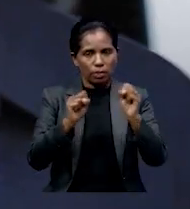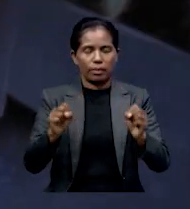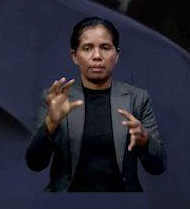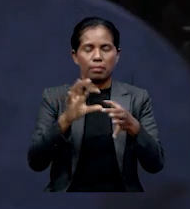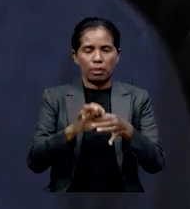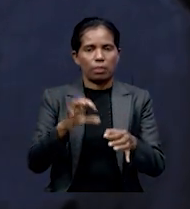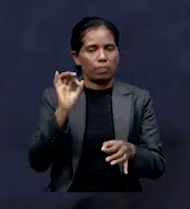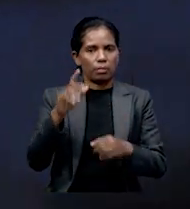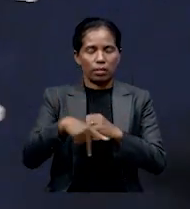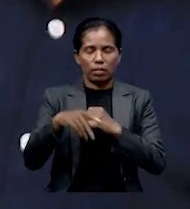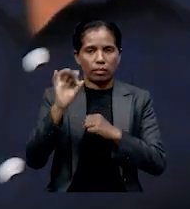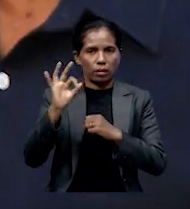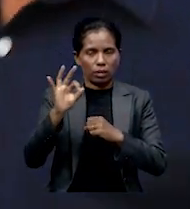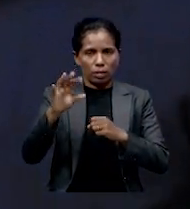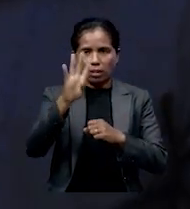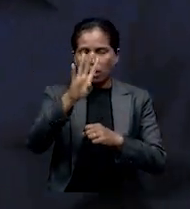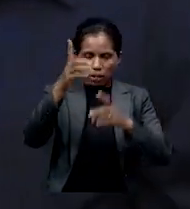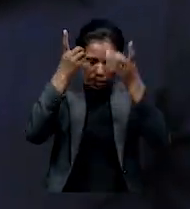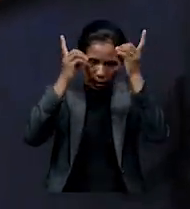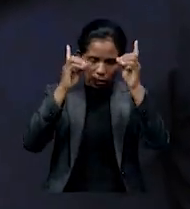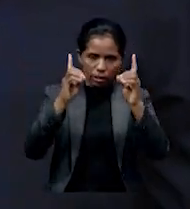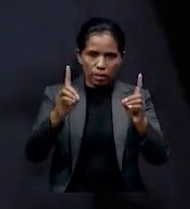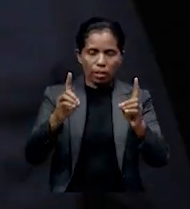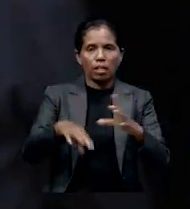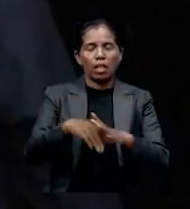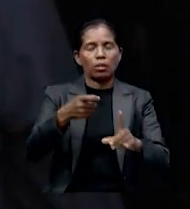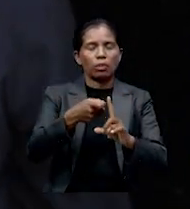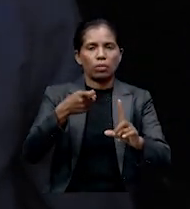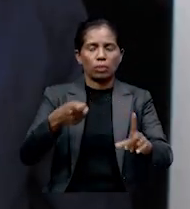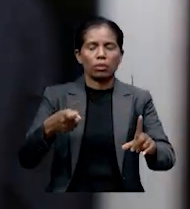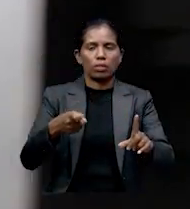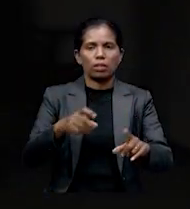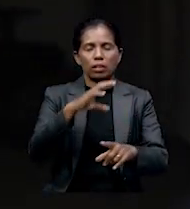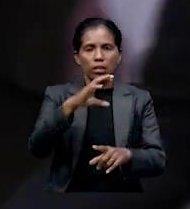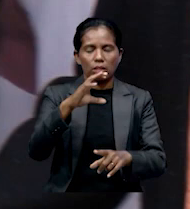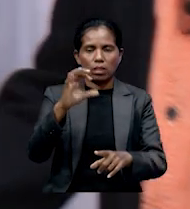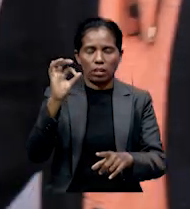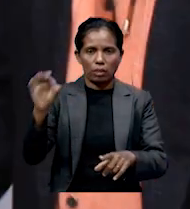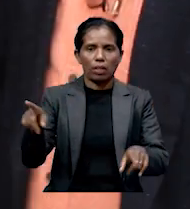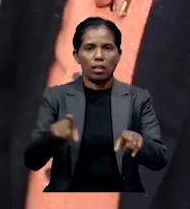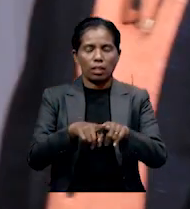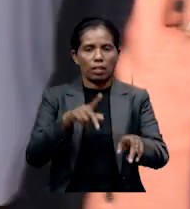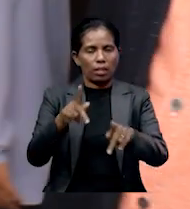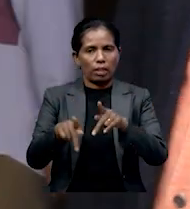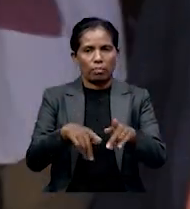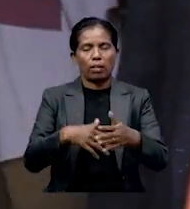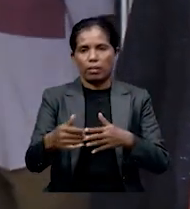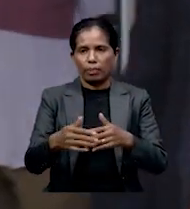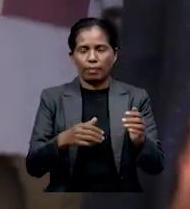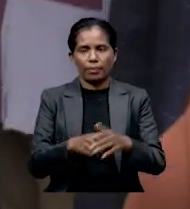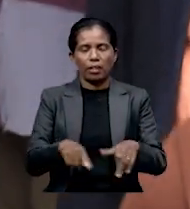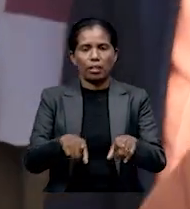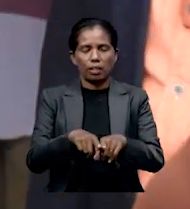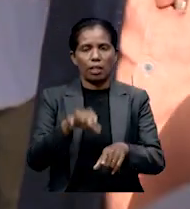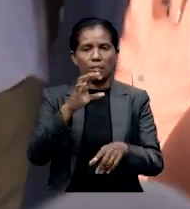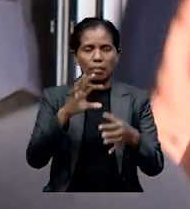Fretilin Nenhat desidi resignaan husi membro CCF horisai militante baibain. Razang husi membro CCF Nenhat